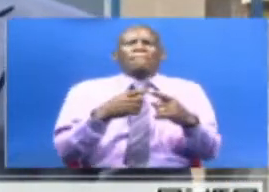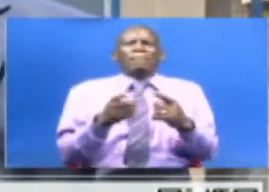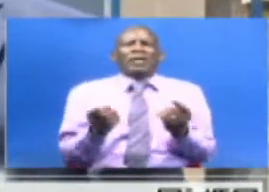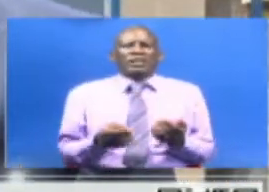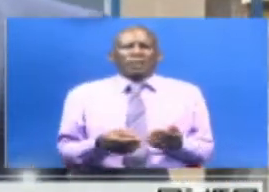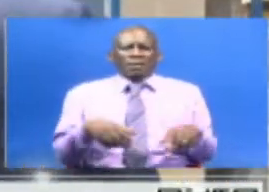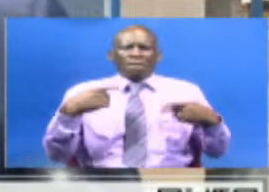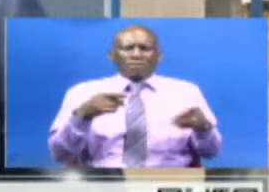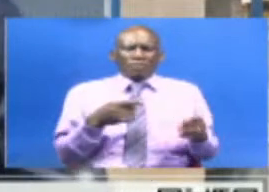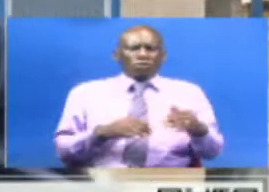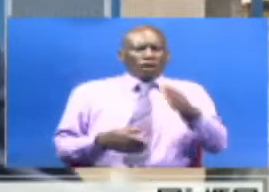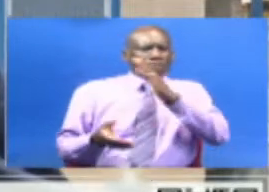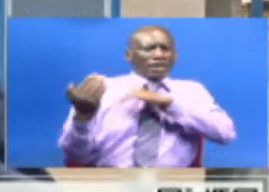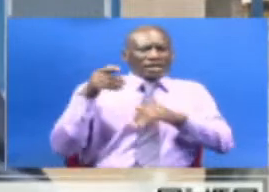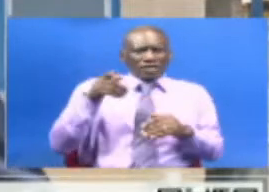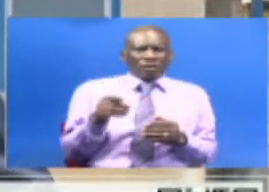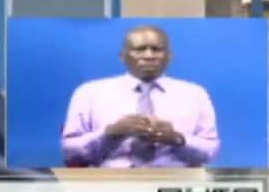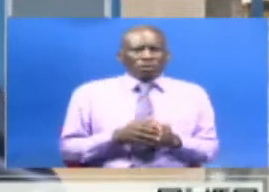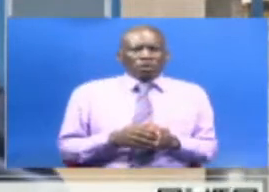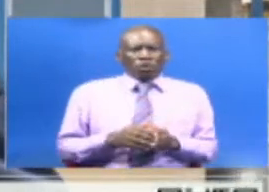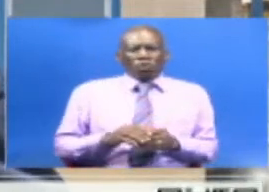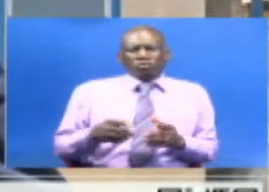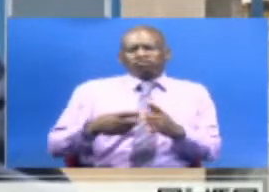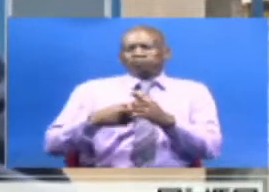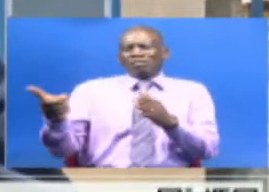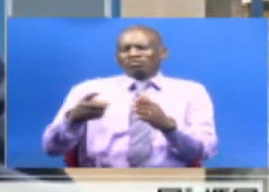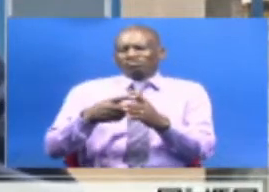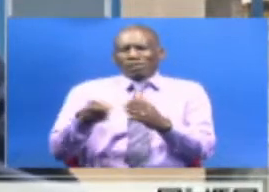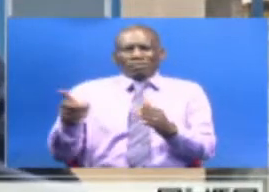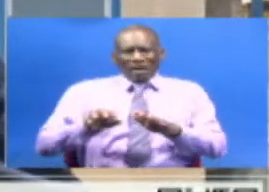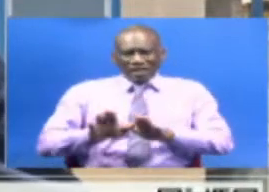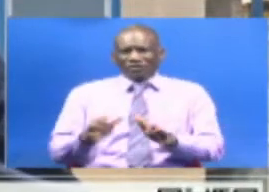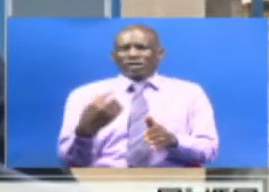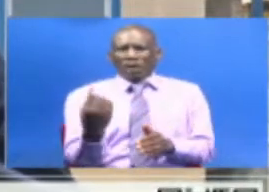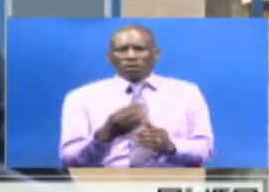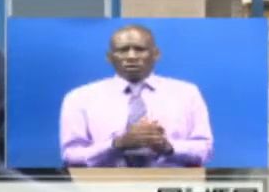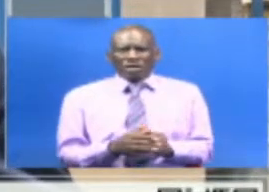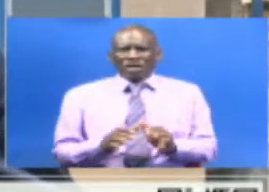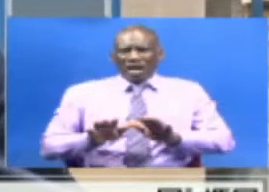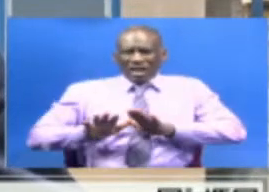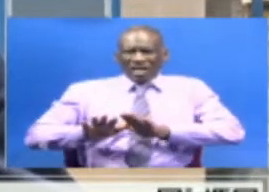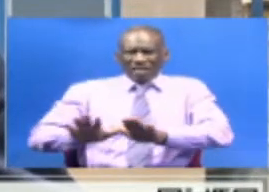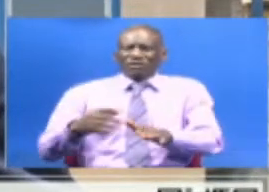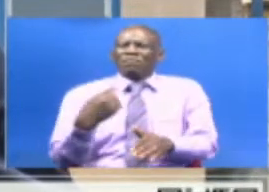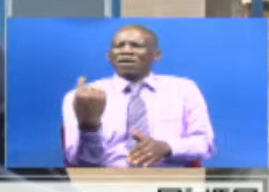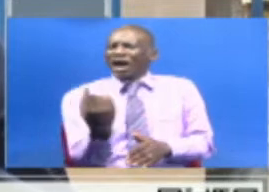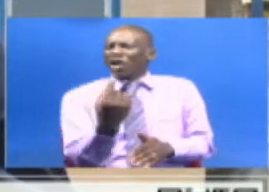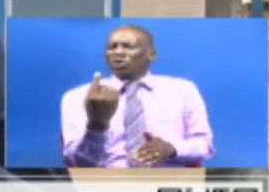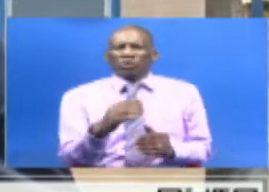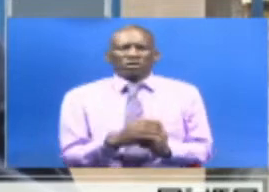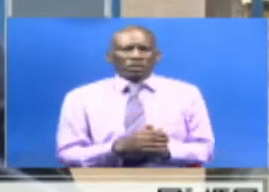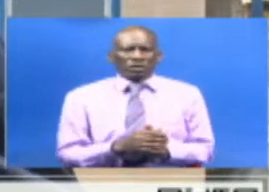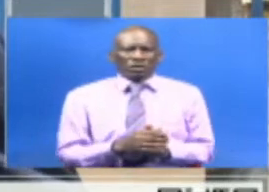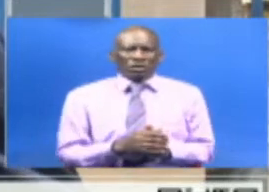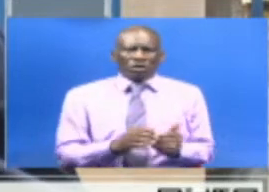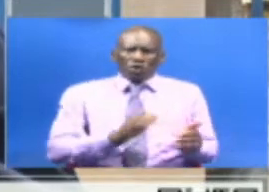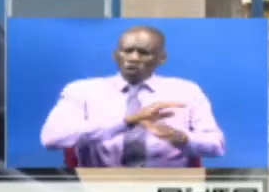waliokuwa nyuma yake walitoka mmoja baada ya mwingine na kumuacha kandamnasi kipweke. All